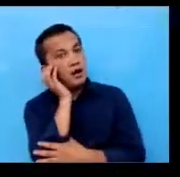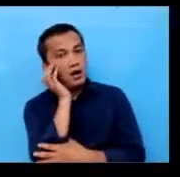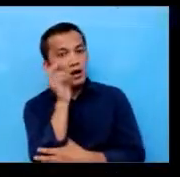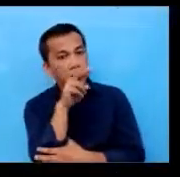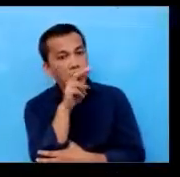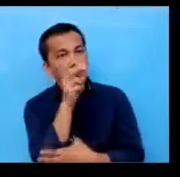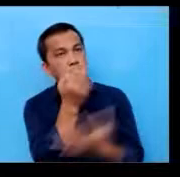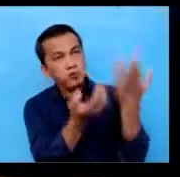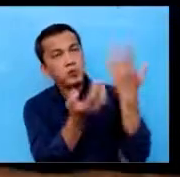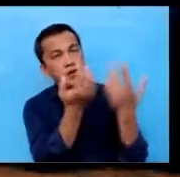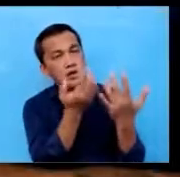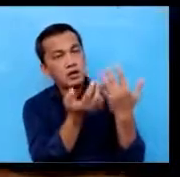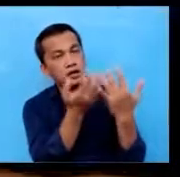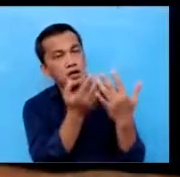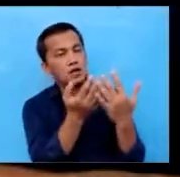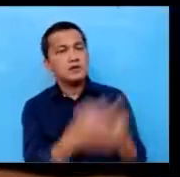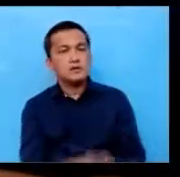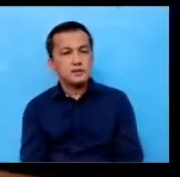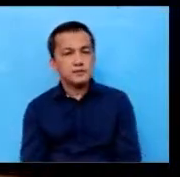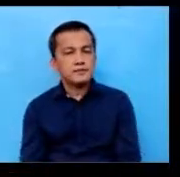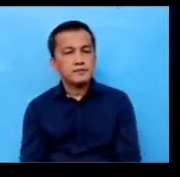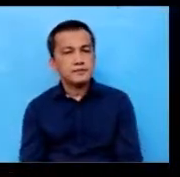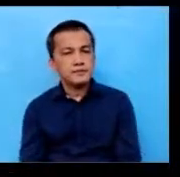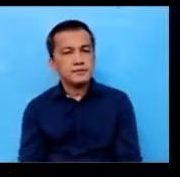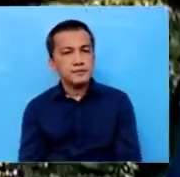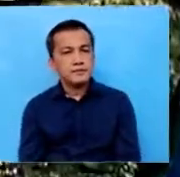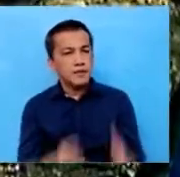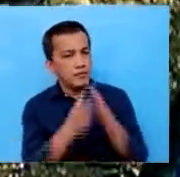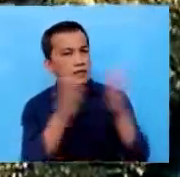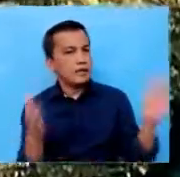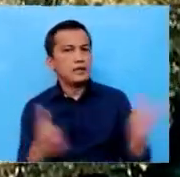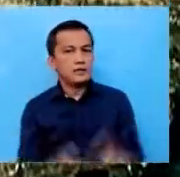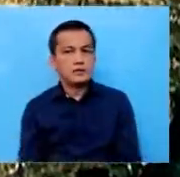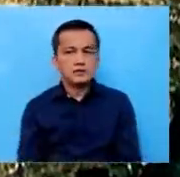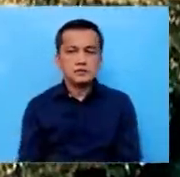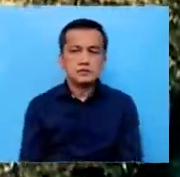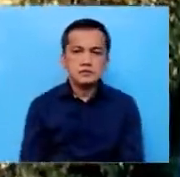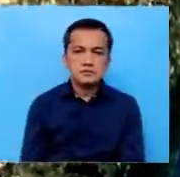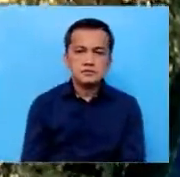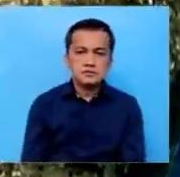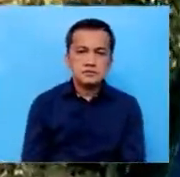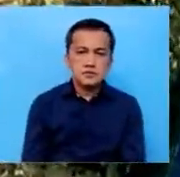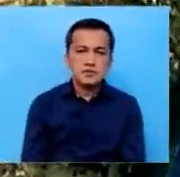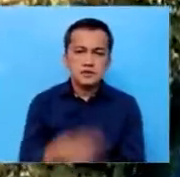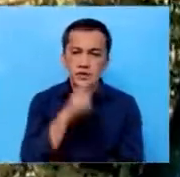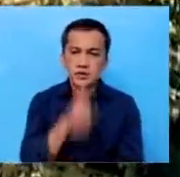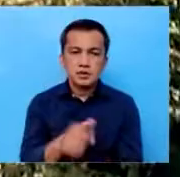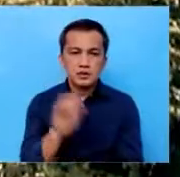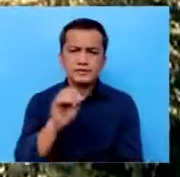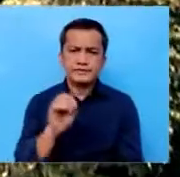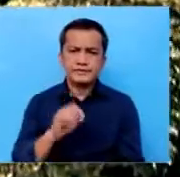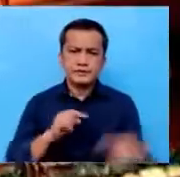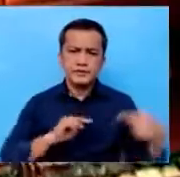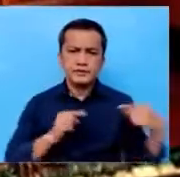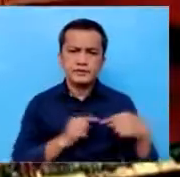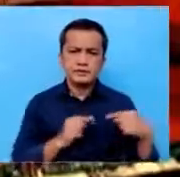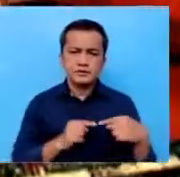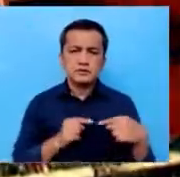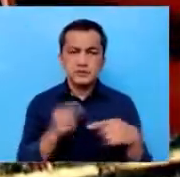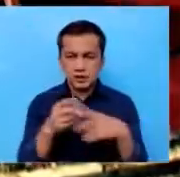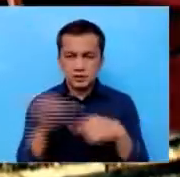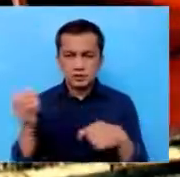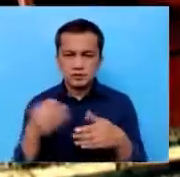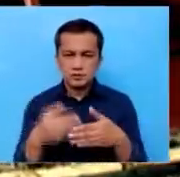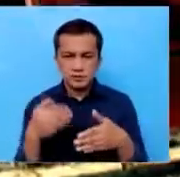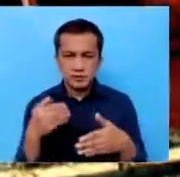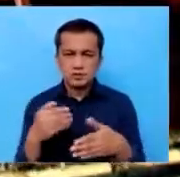siya, maapoy pa lang, malakas na po yung apoy. Swerte namang walang nasaktan sa kanila matapos makalabas bago patuluyang